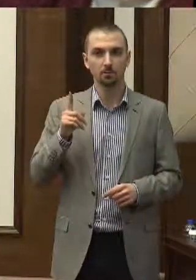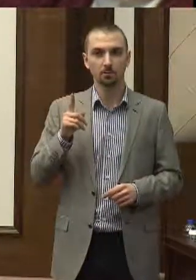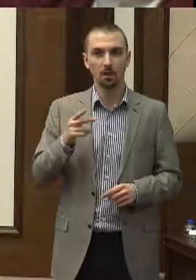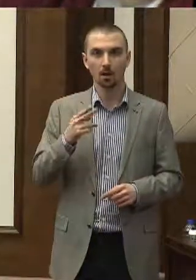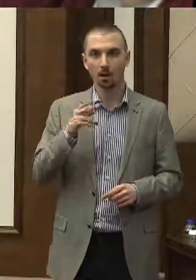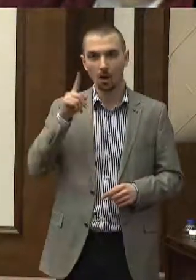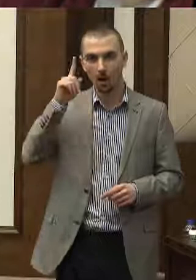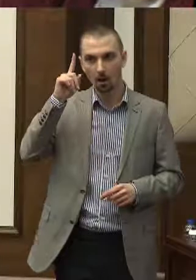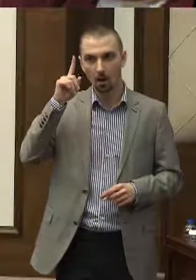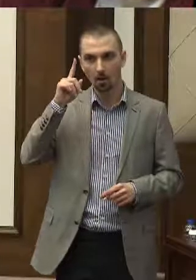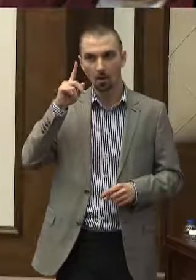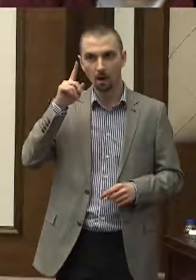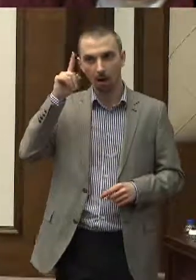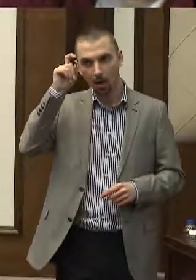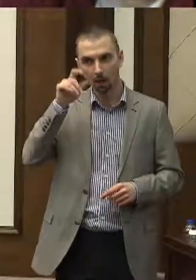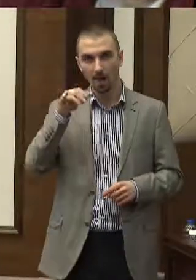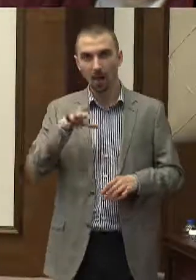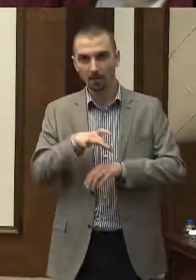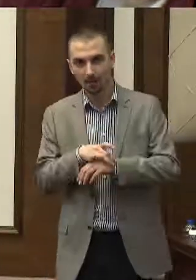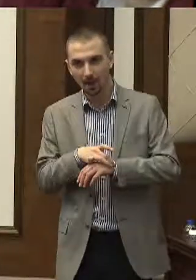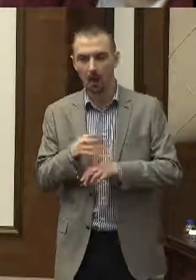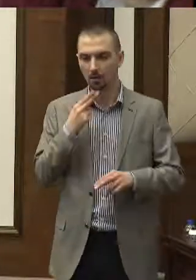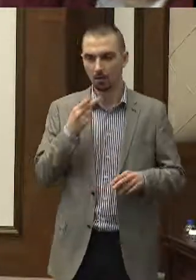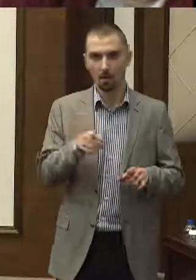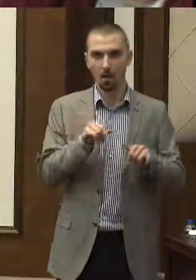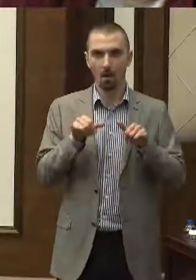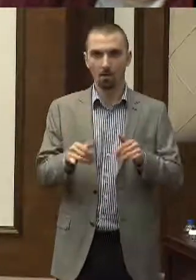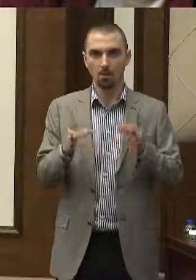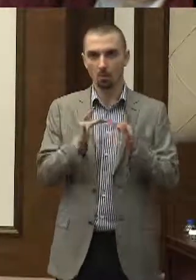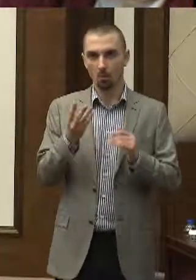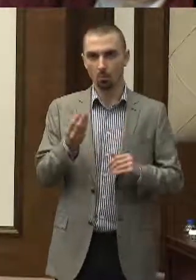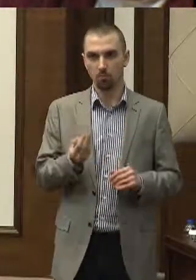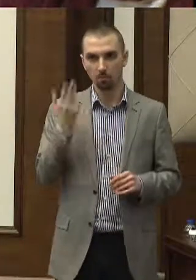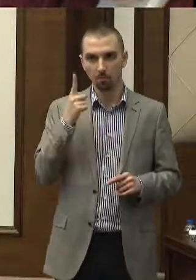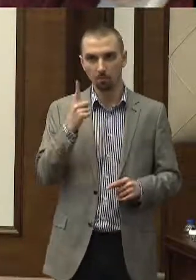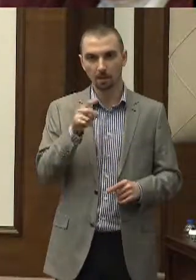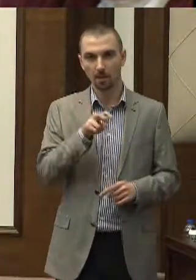akıl hastalarıyla eş tutulmuş. Hatta ben size çok daha ilginç bir şey söyleyeyim.